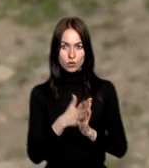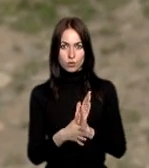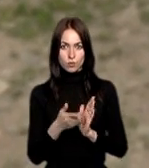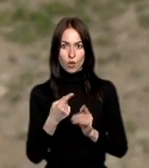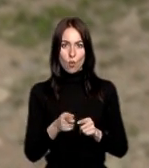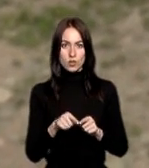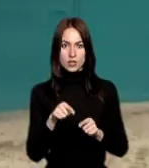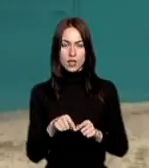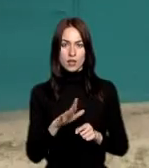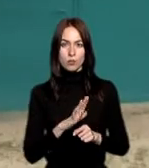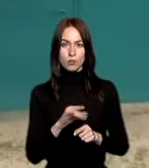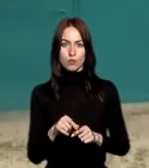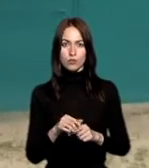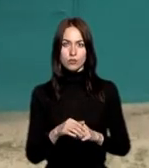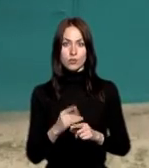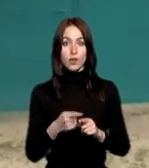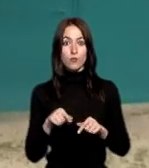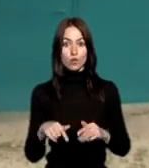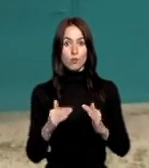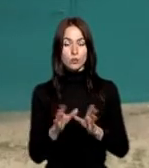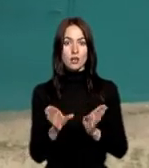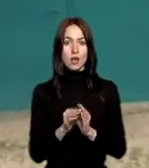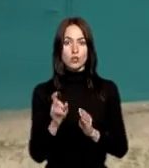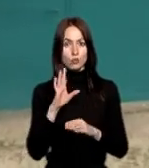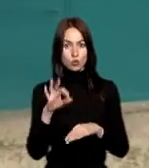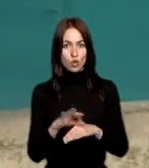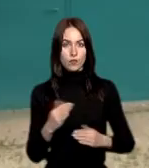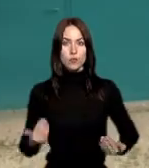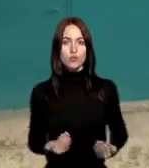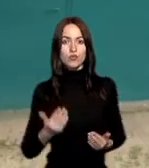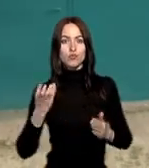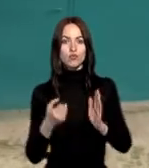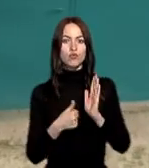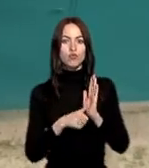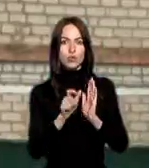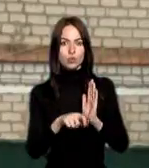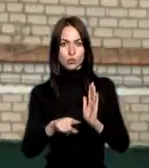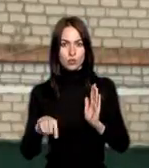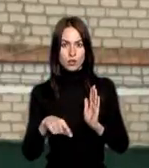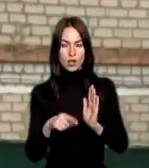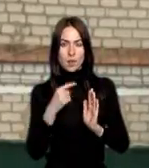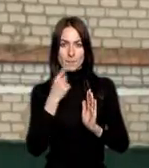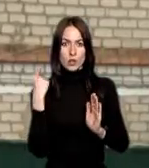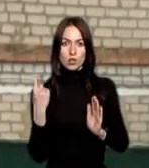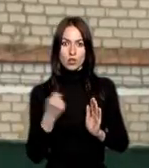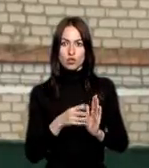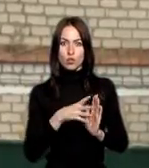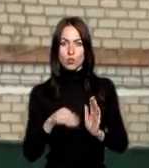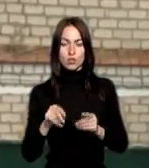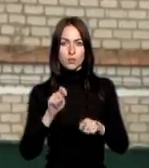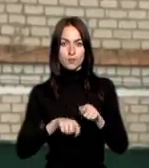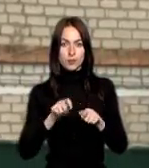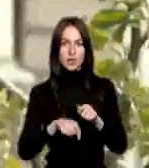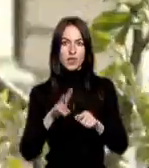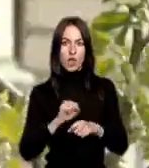ось таким він був. У цьому будинку разом із чоловіком мешкали ще 6 членів сім'ї. Минулого тижня усіх протестували